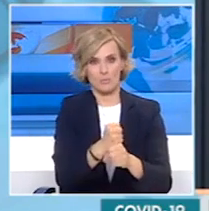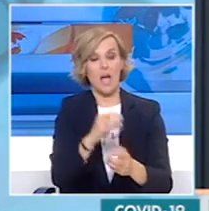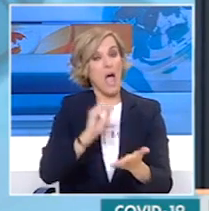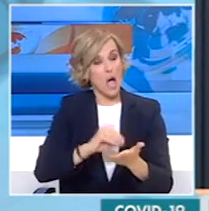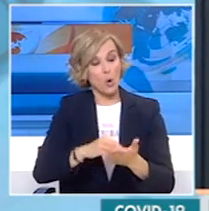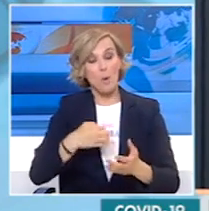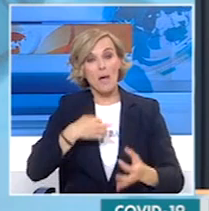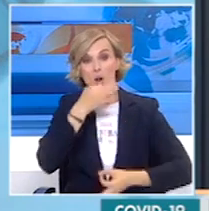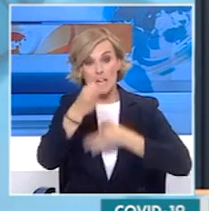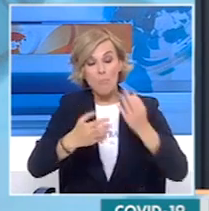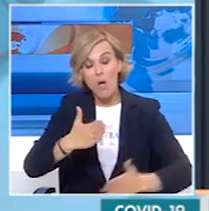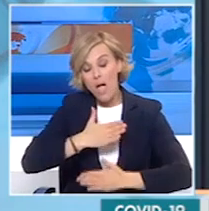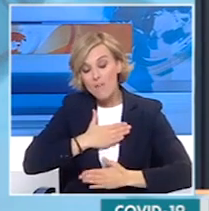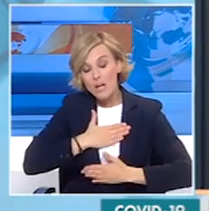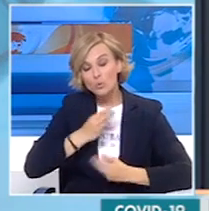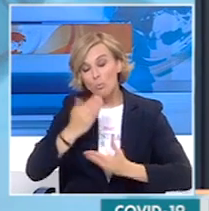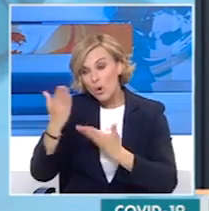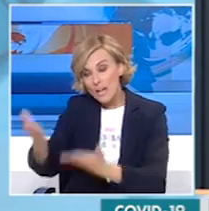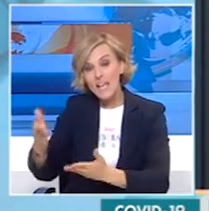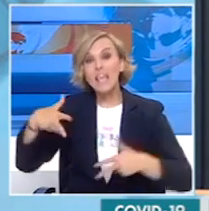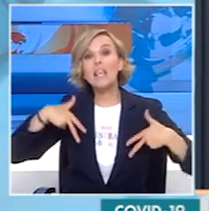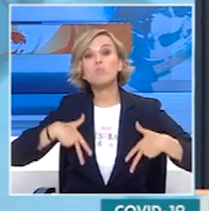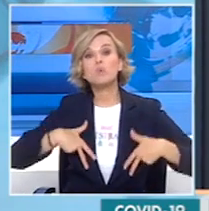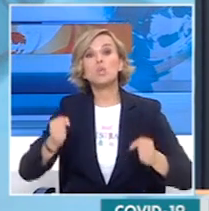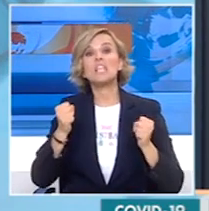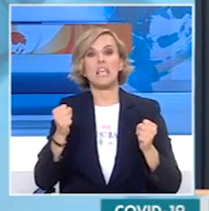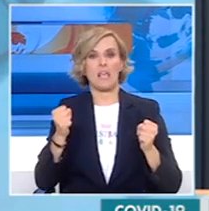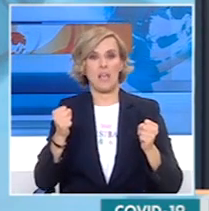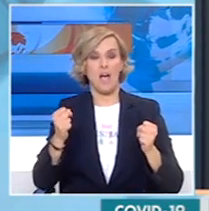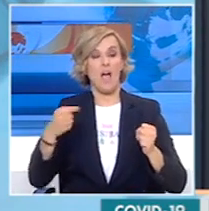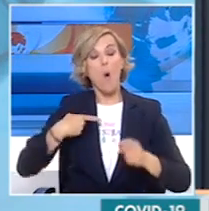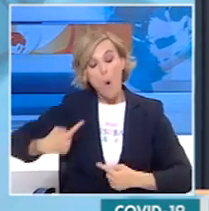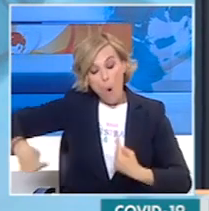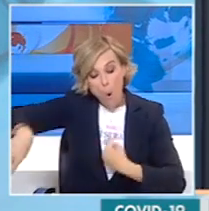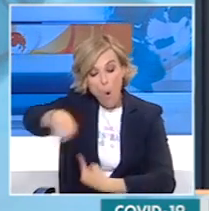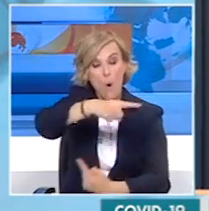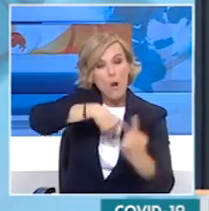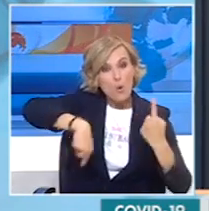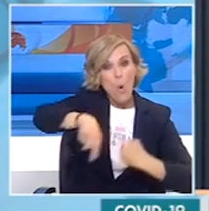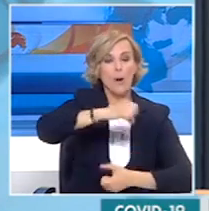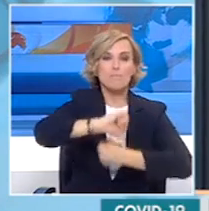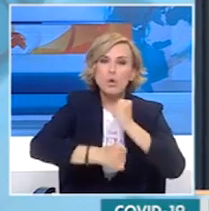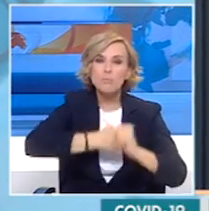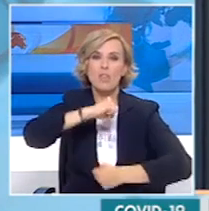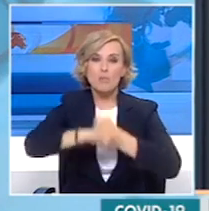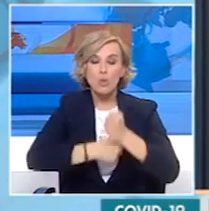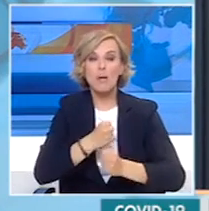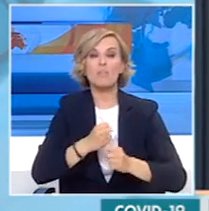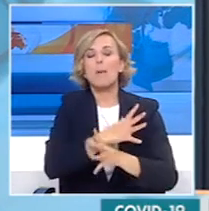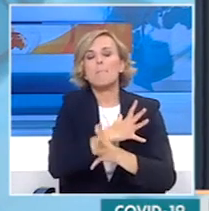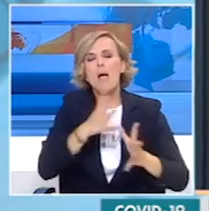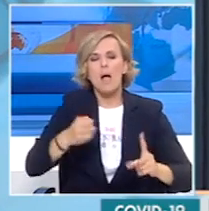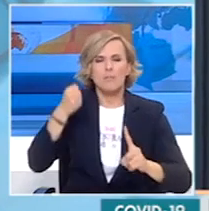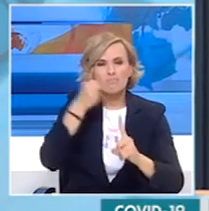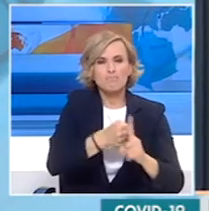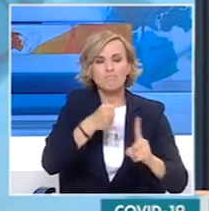Βασίλη Κικίλια και του Επιτελείου του εδώ στο Υπουργείο, αλλά και όλων μας, για την τιτάνια προσπάθεια που κάνουν στο μεγάλο αγώνα της πατρίδας μας τους